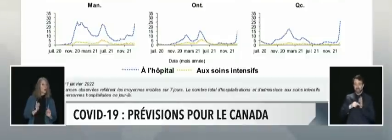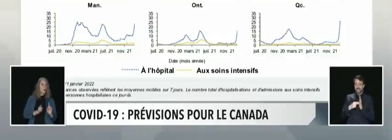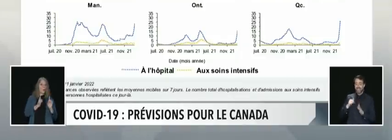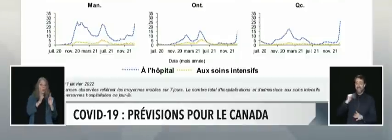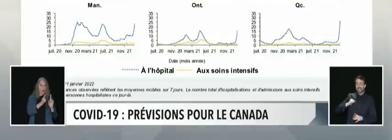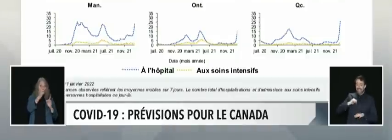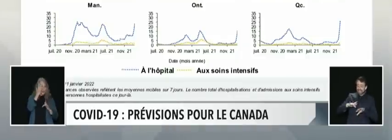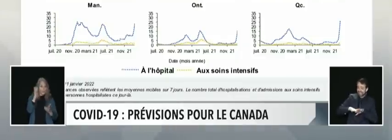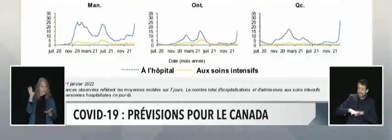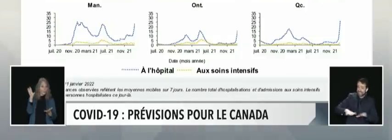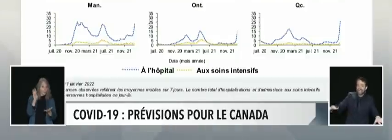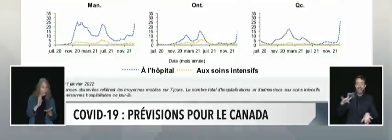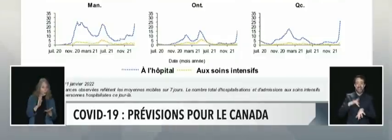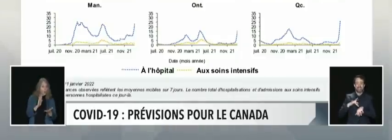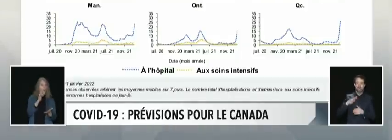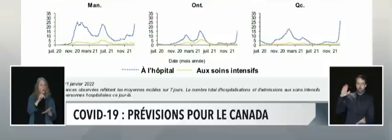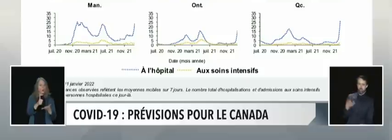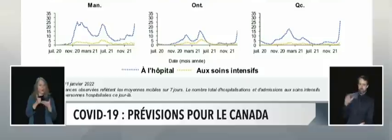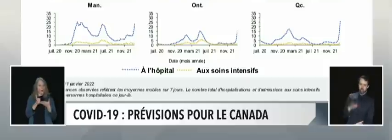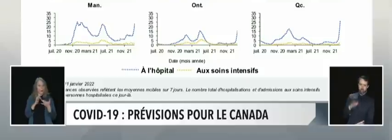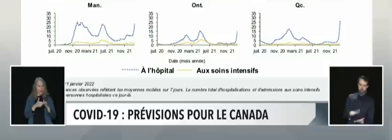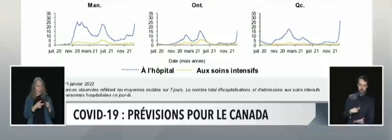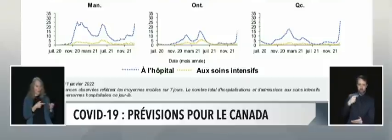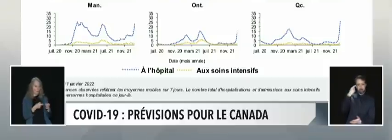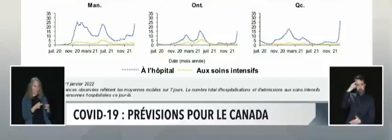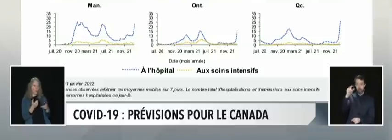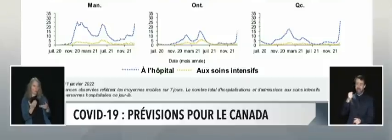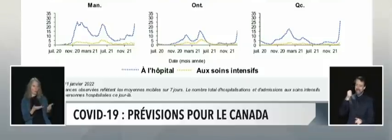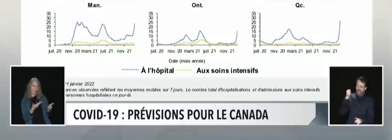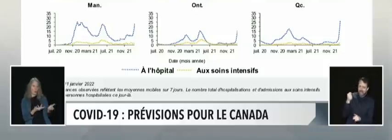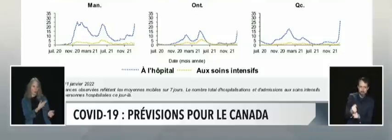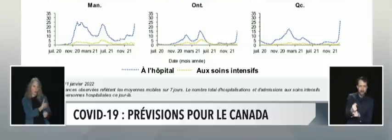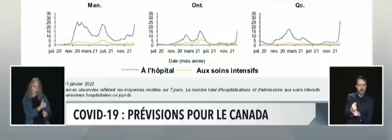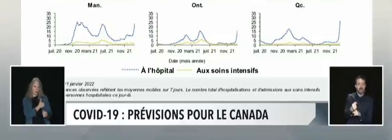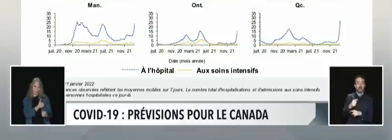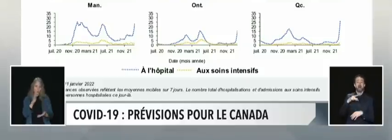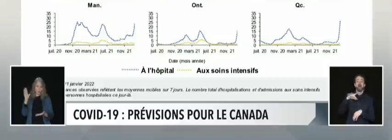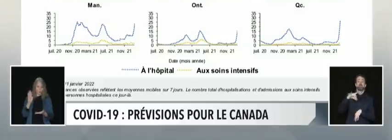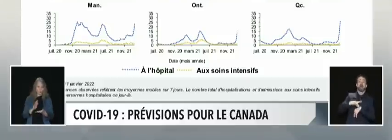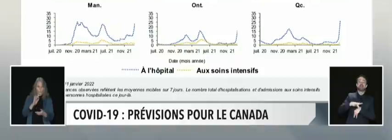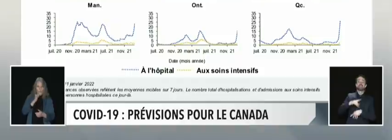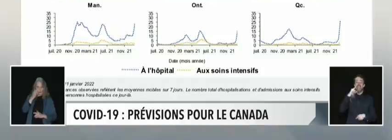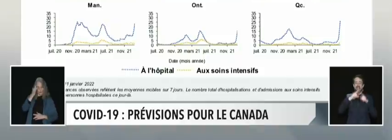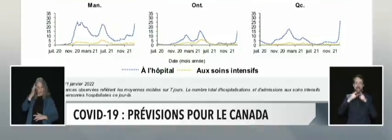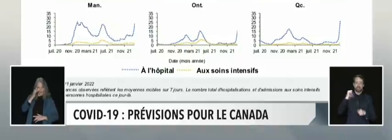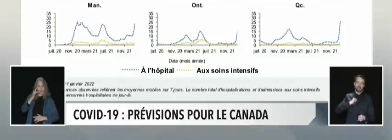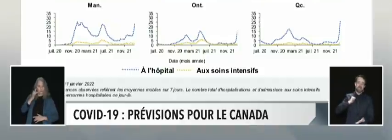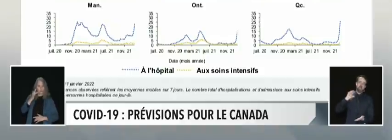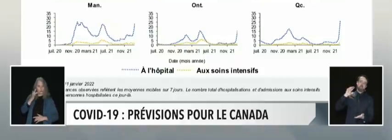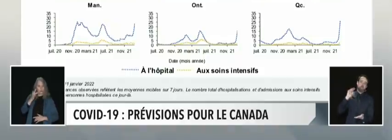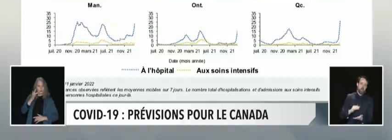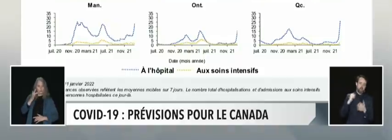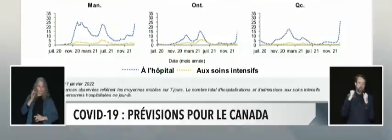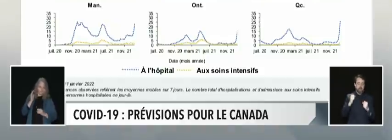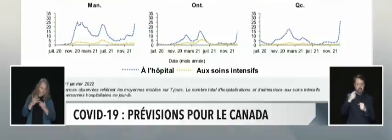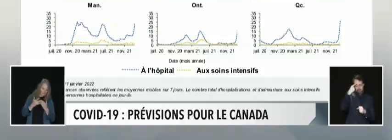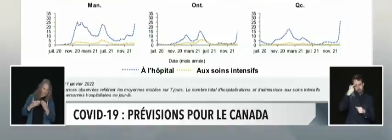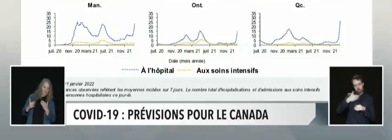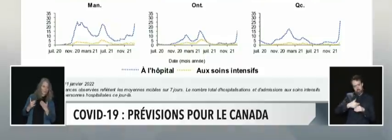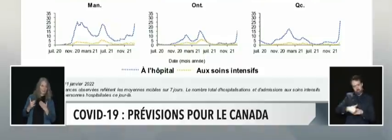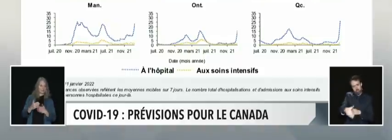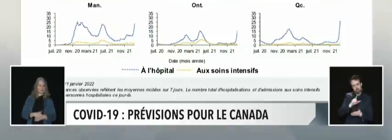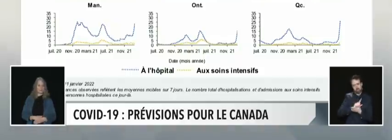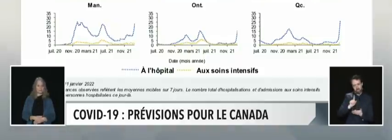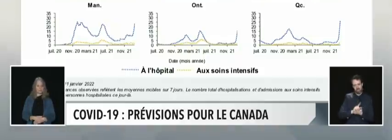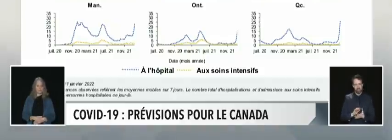essentiel afin d'atténuer l'augmentation des tendances de maladies graves autant que possible au cours des prochaines semaines.